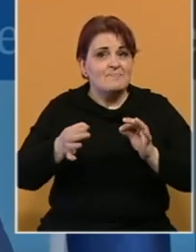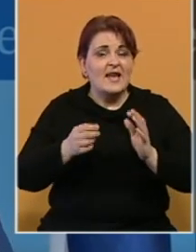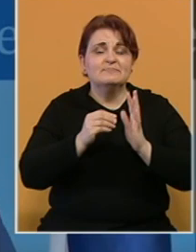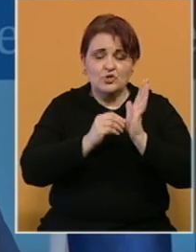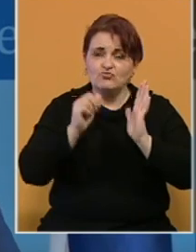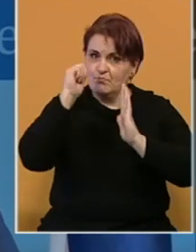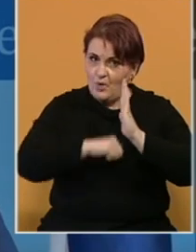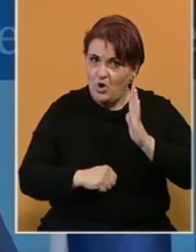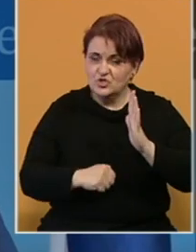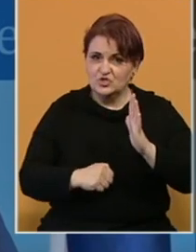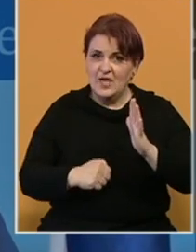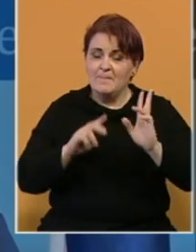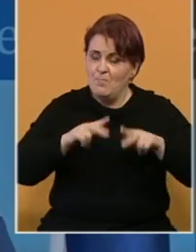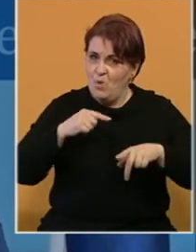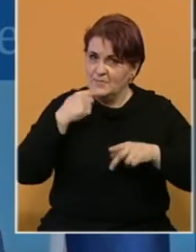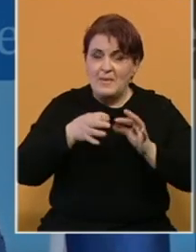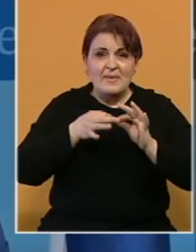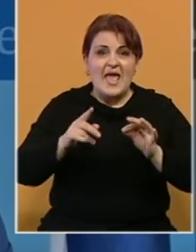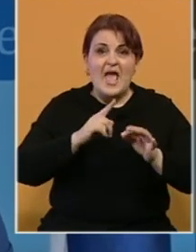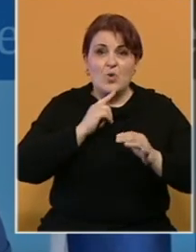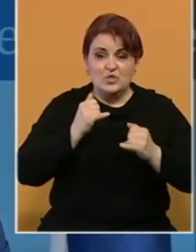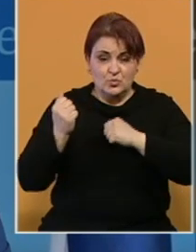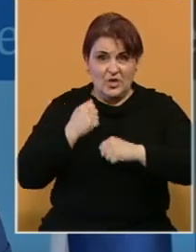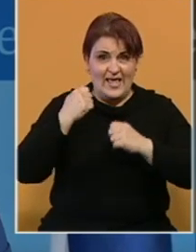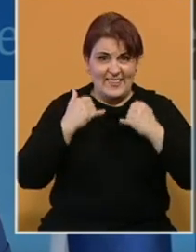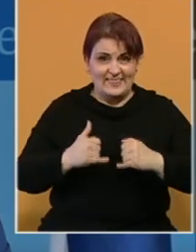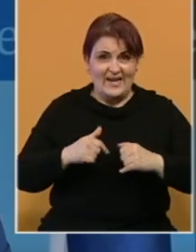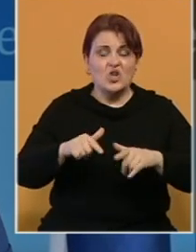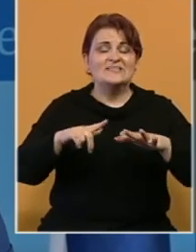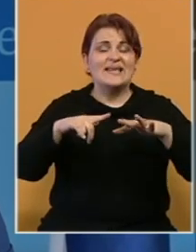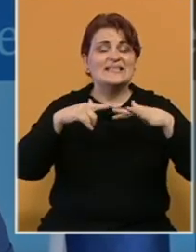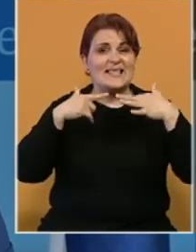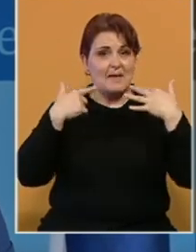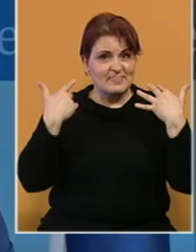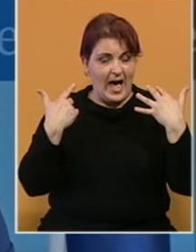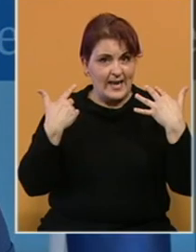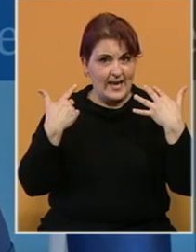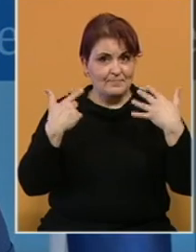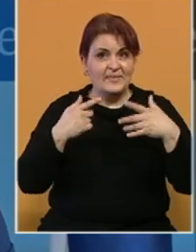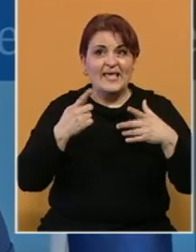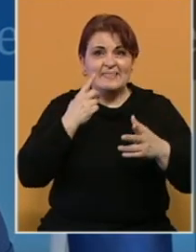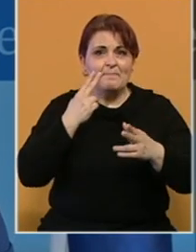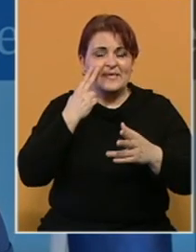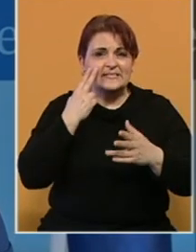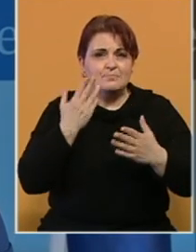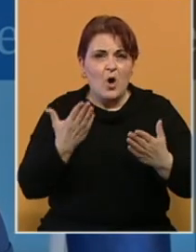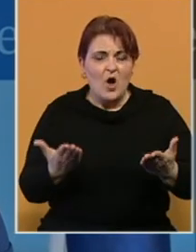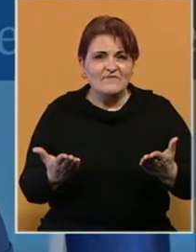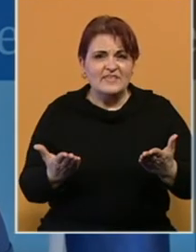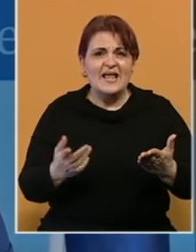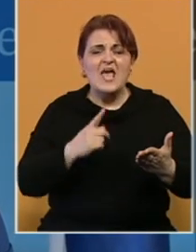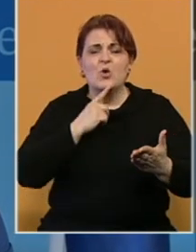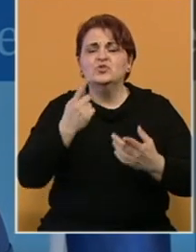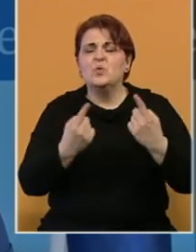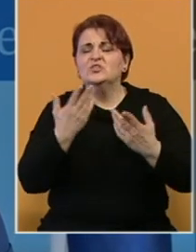pooštrili. Moram reći da mjere koje su donesene danas se donose na 7 dana, da bismo ispratili situaciju koja će biti u tih